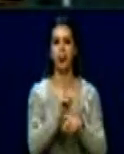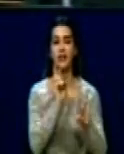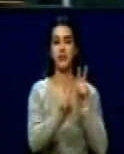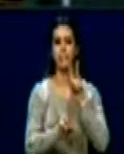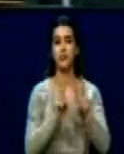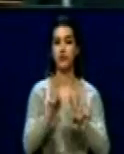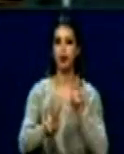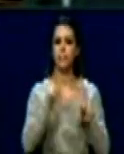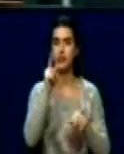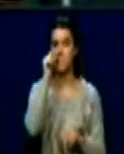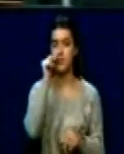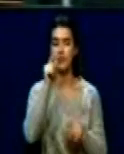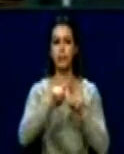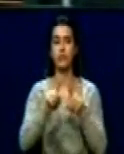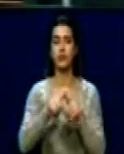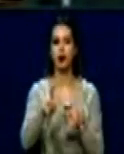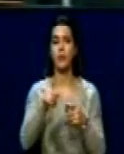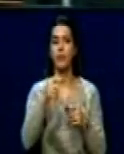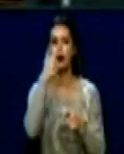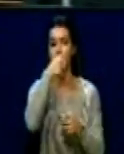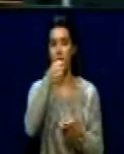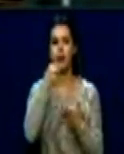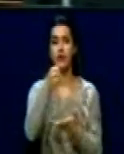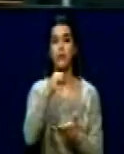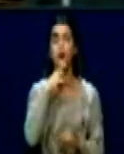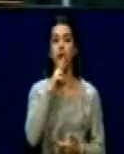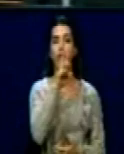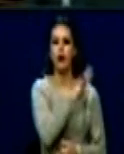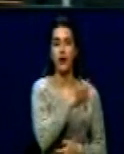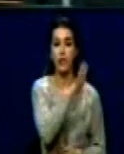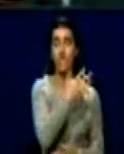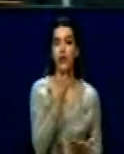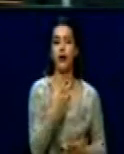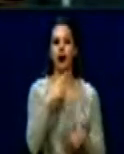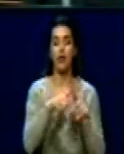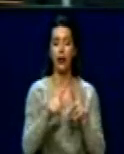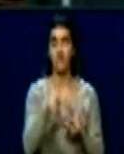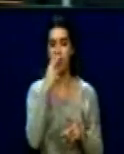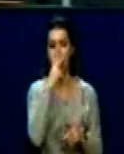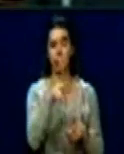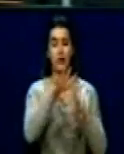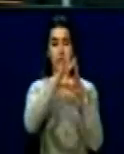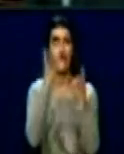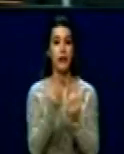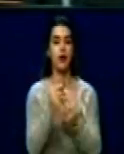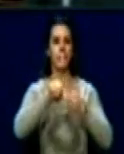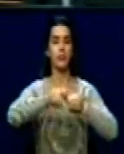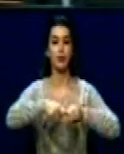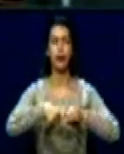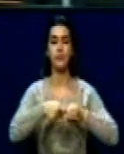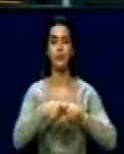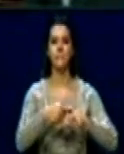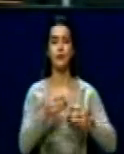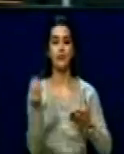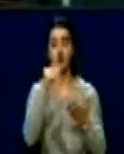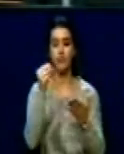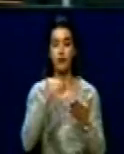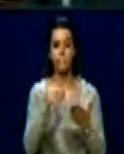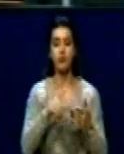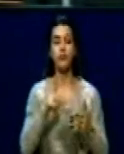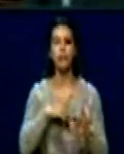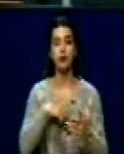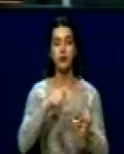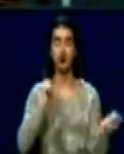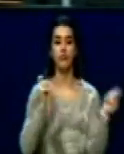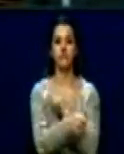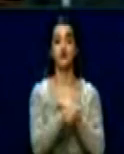të parave publike përmes fondit të veriut, pra i cili po duket se do të jetë pjesë e secilit buxhet në Kosovë derisa të ndryshon kjo